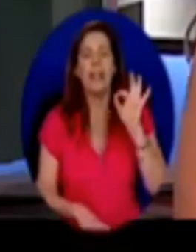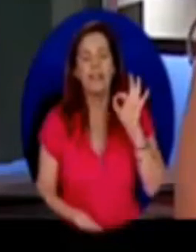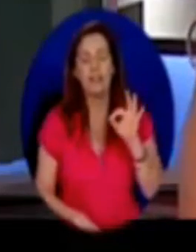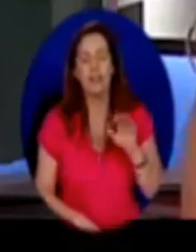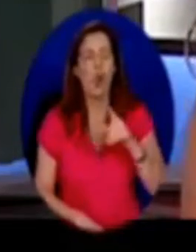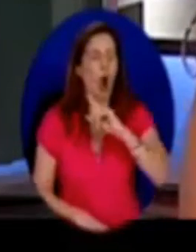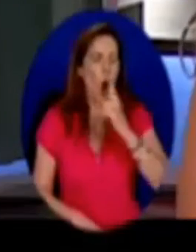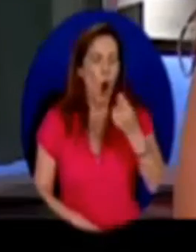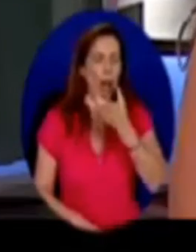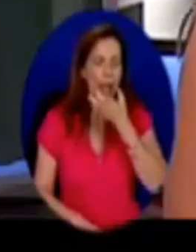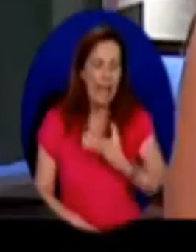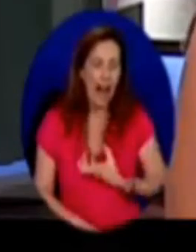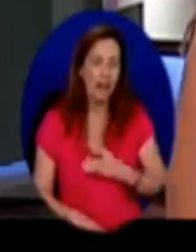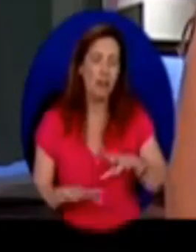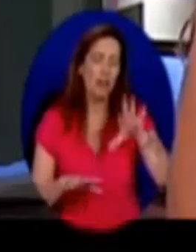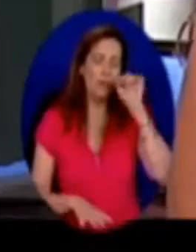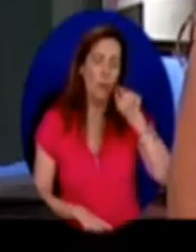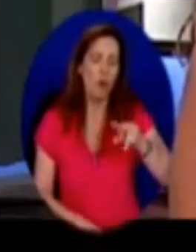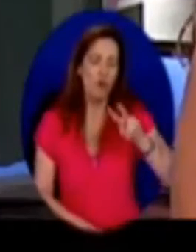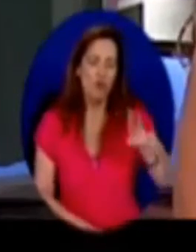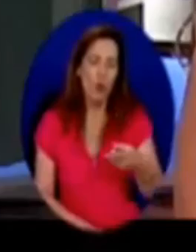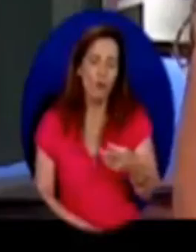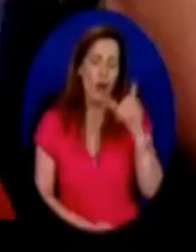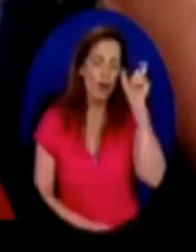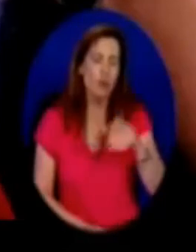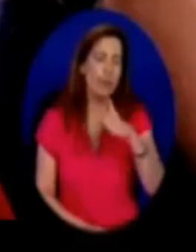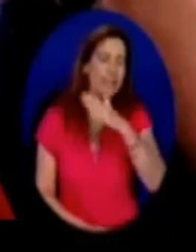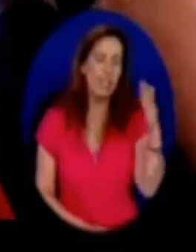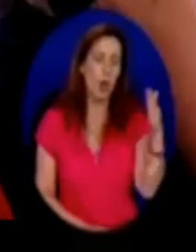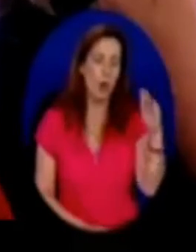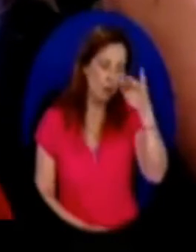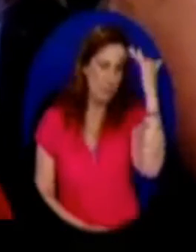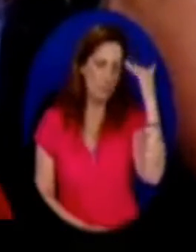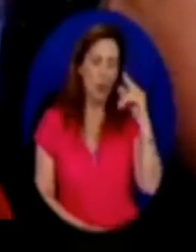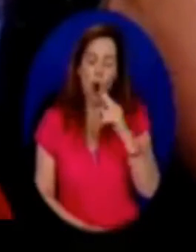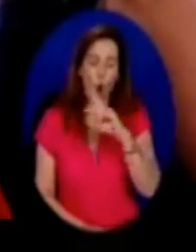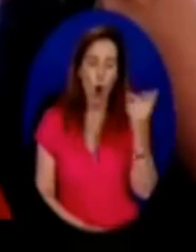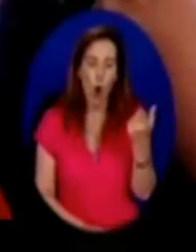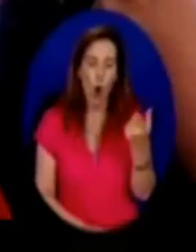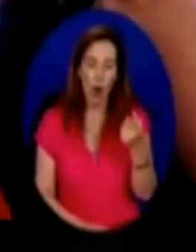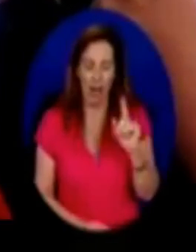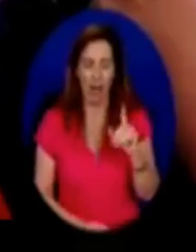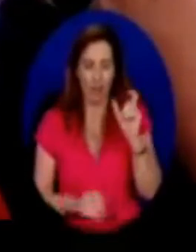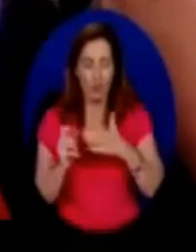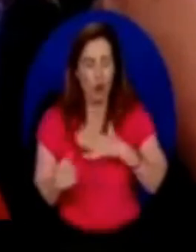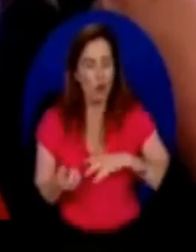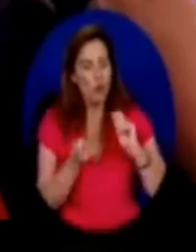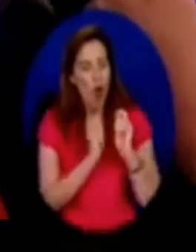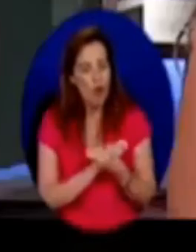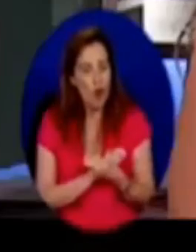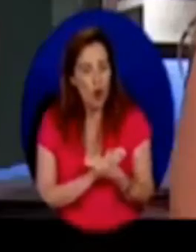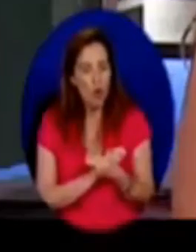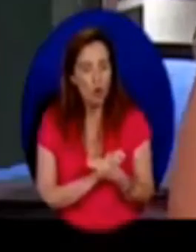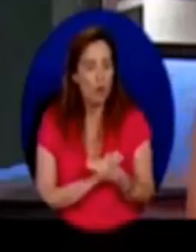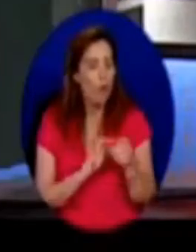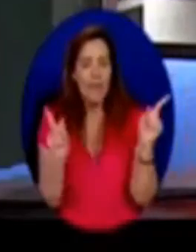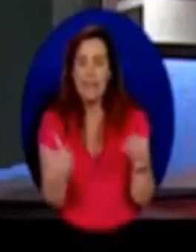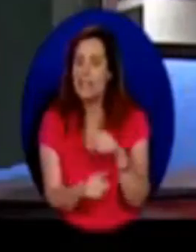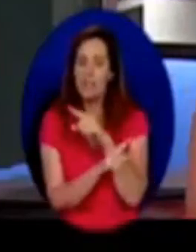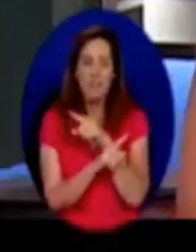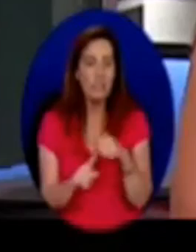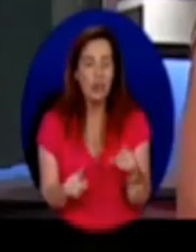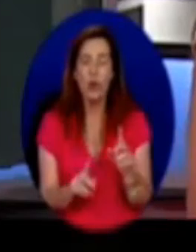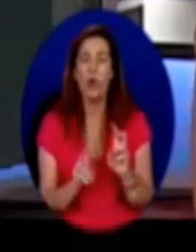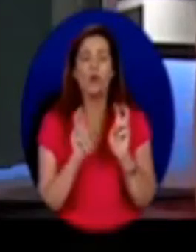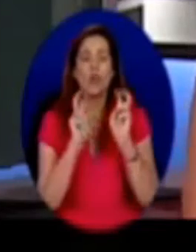הזה אז נבחר שם קיצוני ש בקיצוניות כל הרפורמיסטים למעשה נפסלו מ בכלל